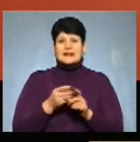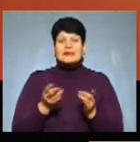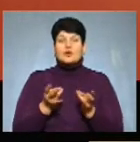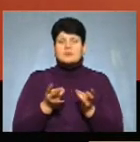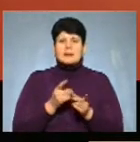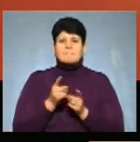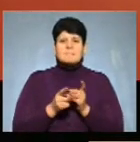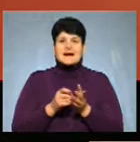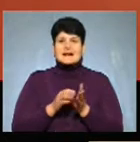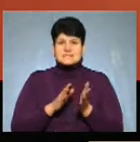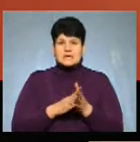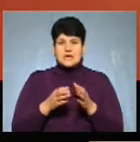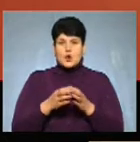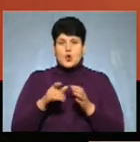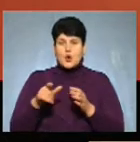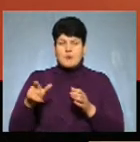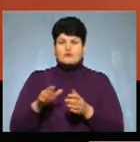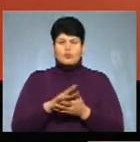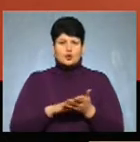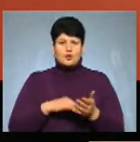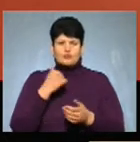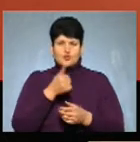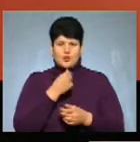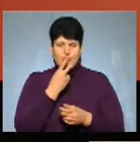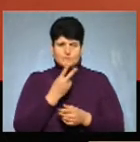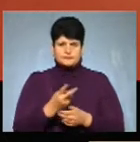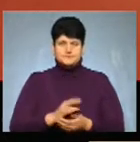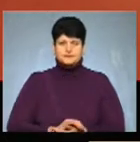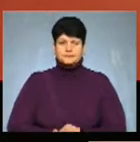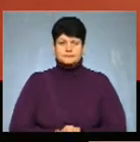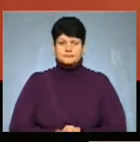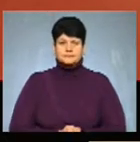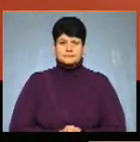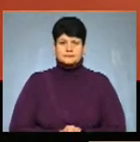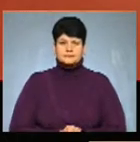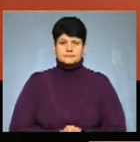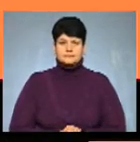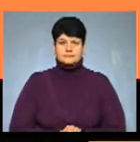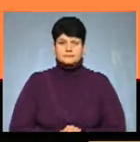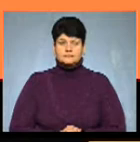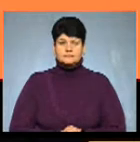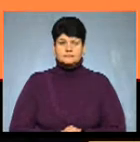необхідності перереєстрації, зокрема, громад впродовж року. Дивимося коментар юриста, потім повернемося до розмови.